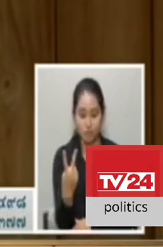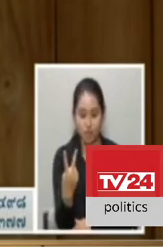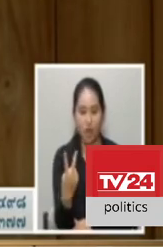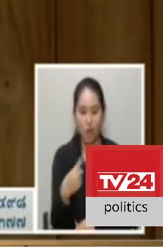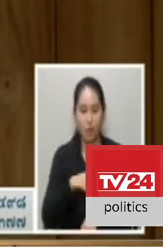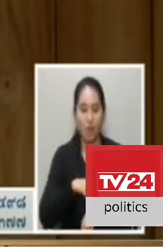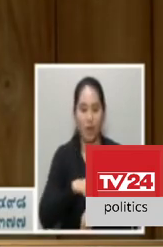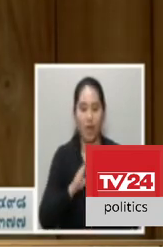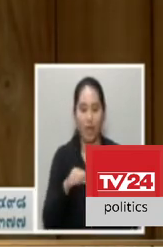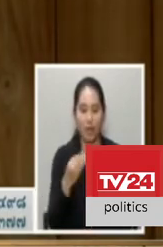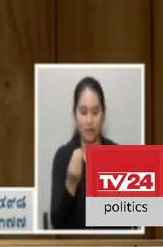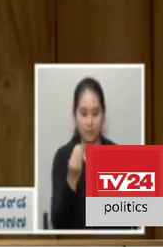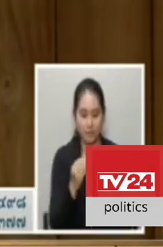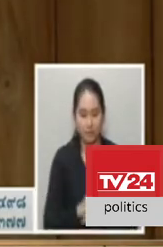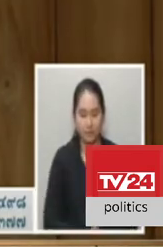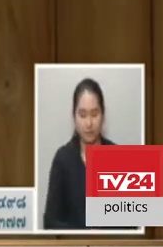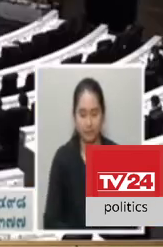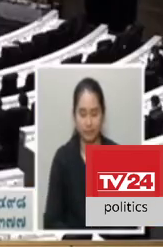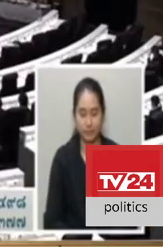ไว้ให้ส่วนหนึ่ง